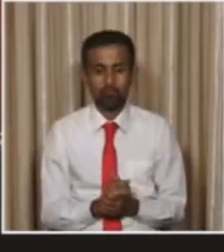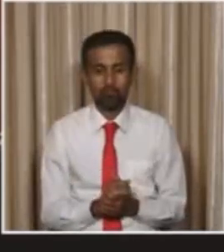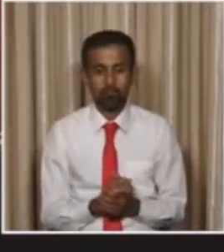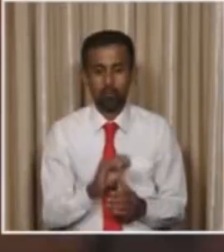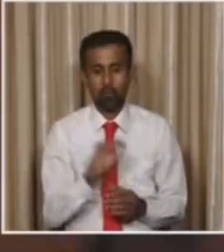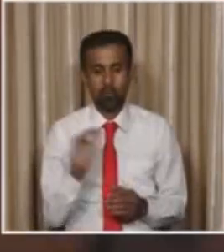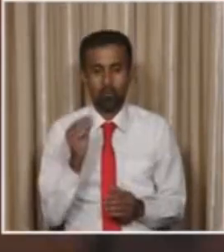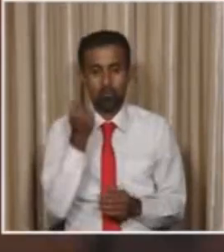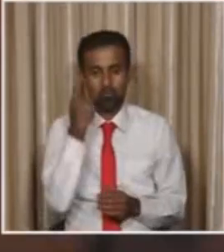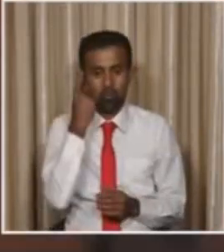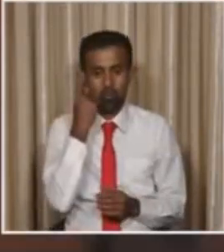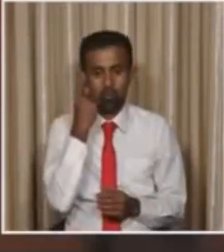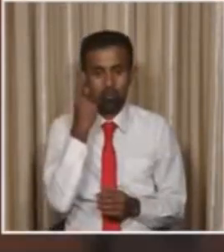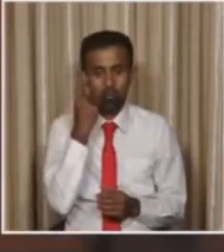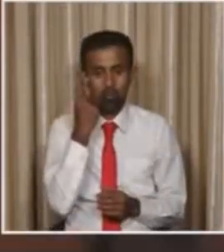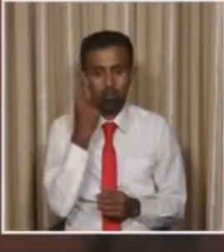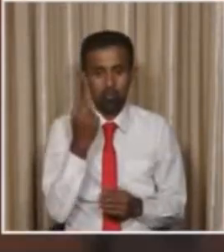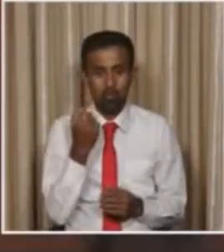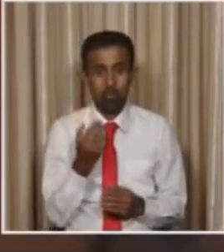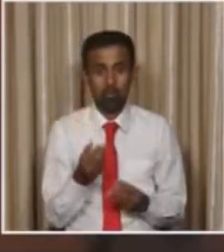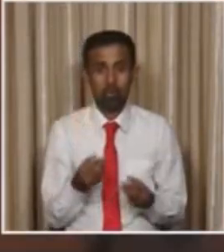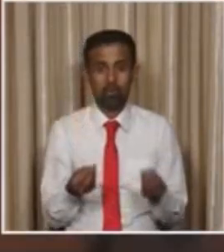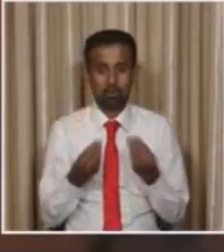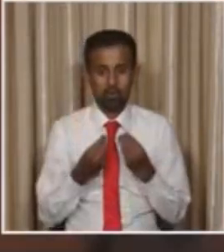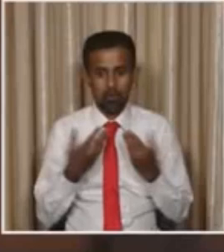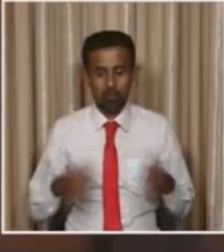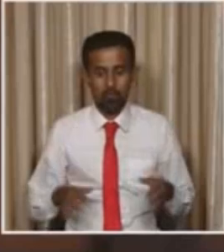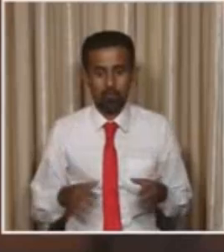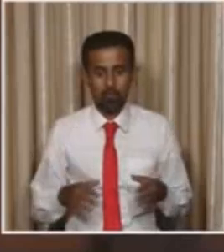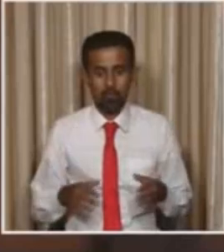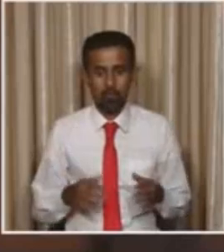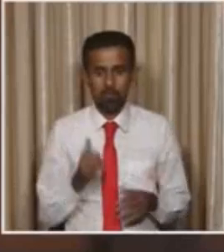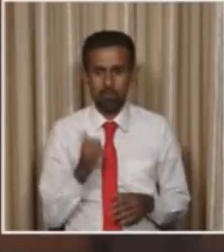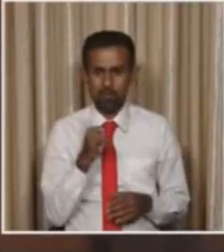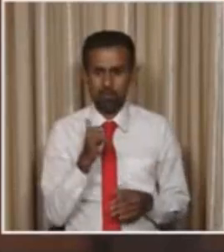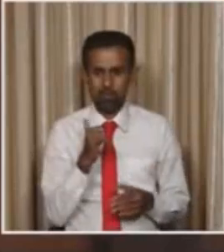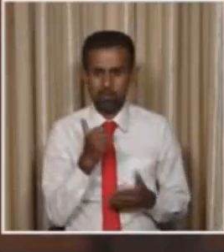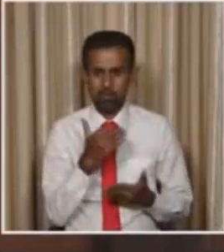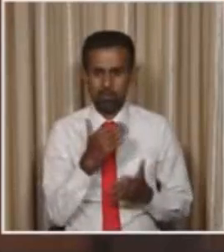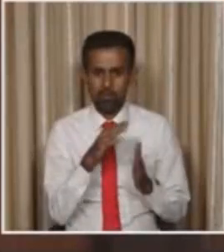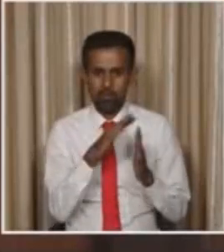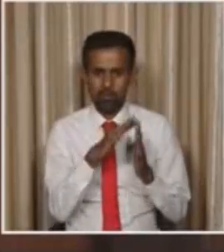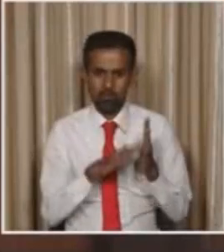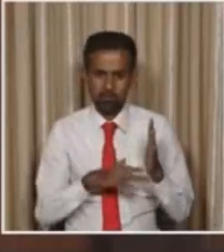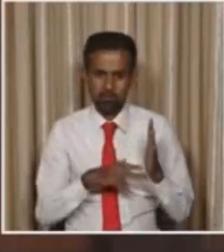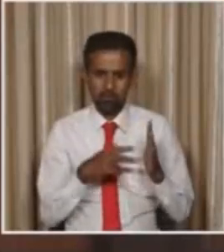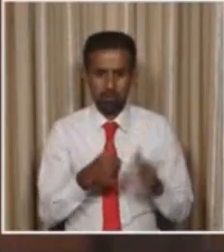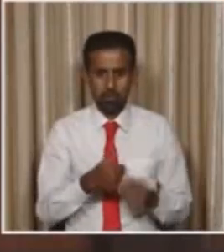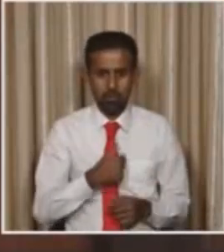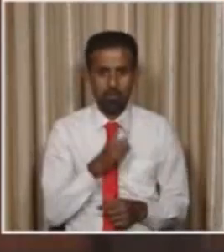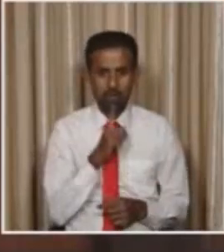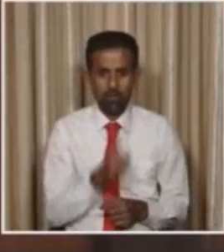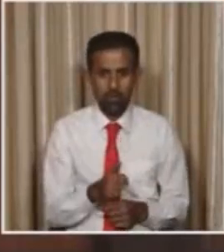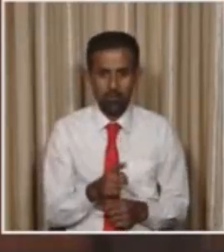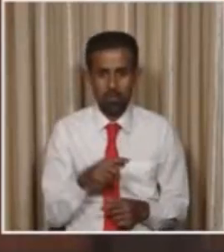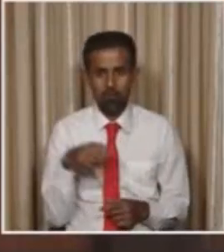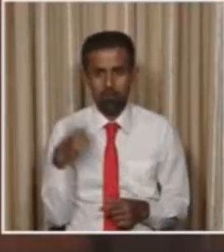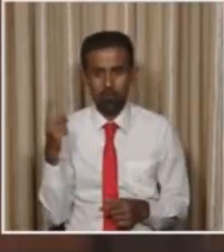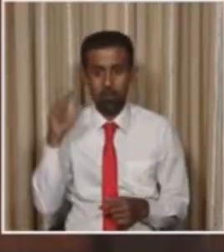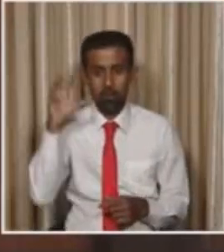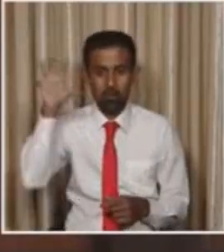முன்பாகவும் முன்வைத்துள்ளோம். ஆனால் இவற்றுக்கு எந்த ஒரு தீர்வும் இல்லை. தமிழ் மக்களாகிய எங்களது நீண்ட காலமாக தீர்க்கப்படாமல்